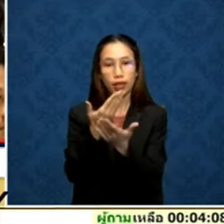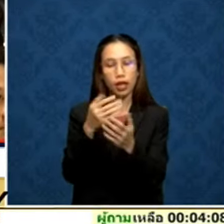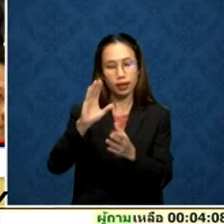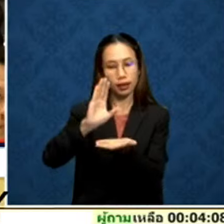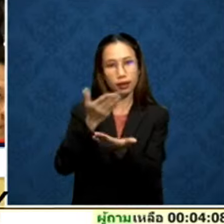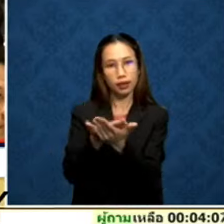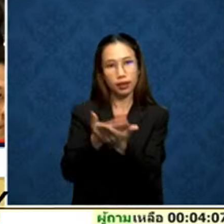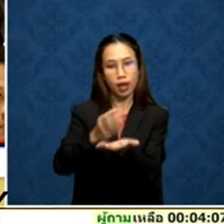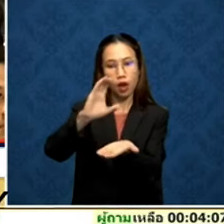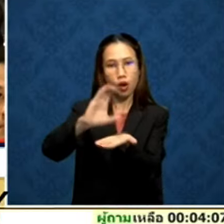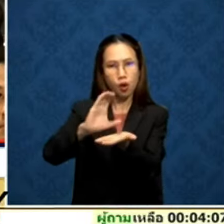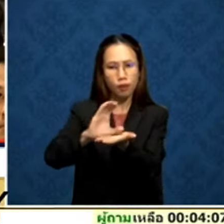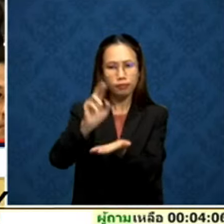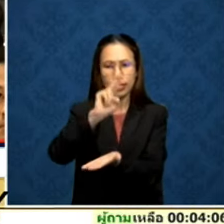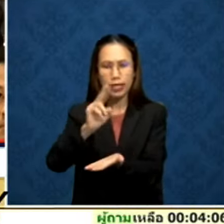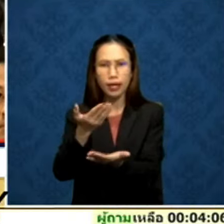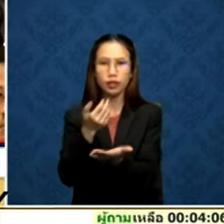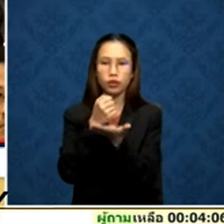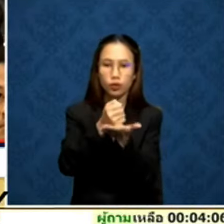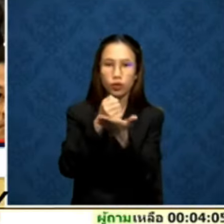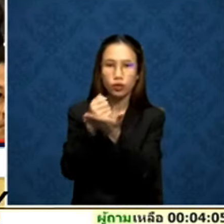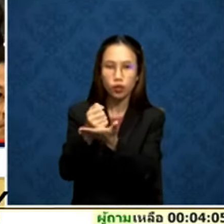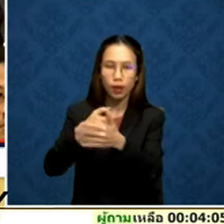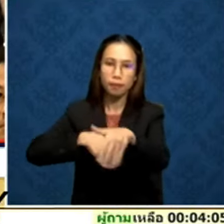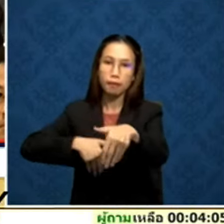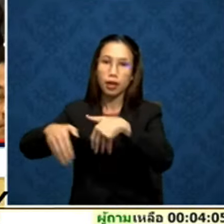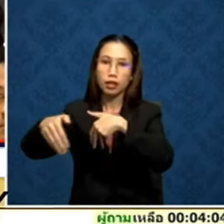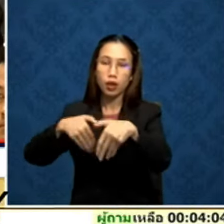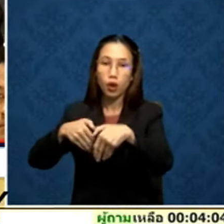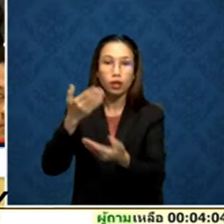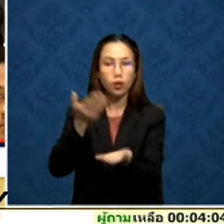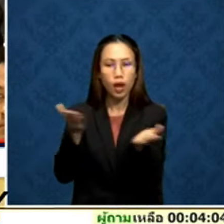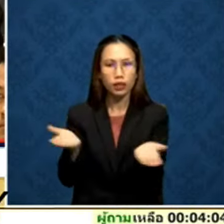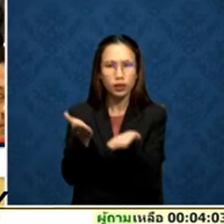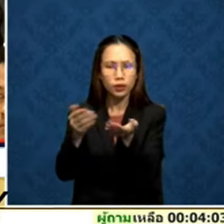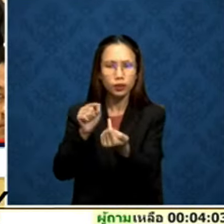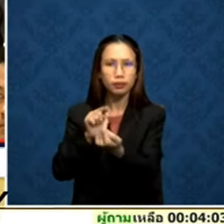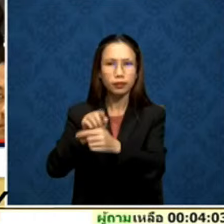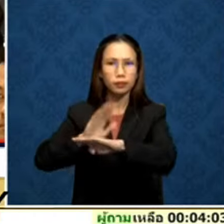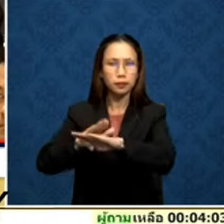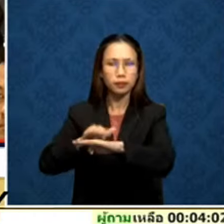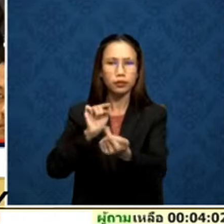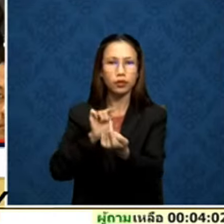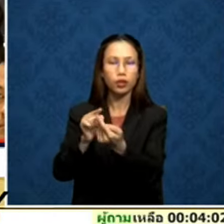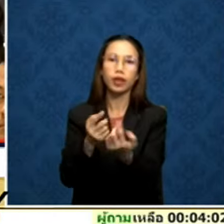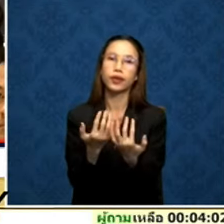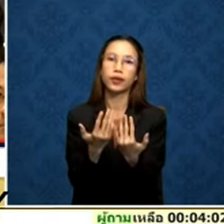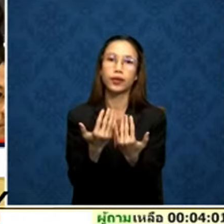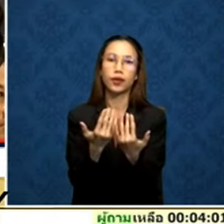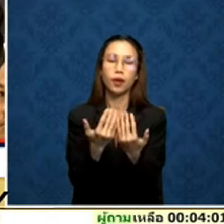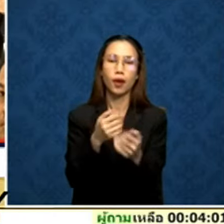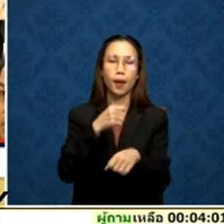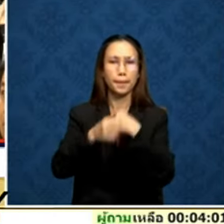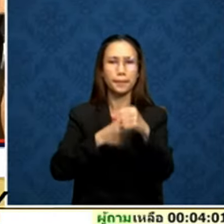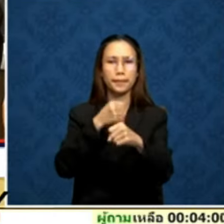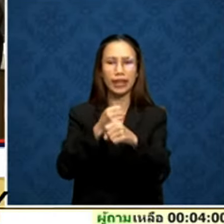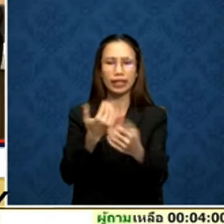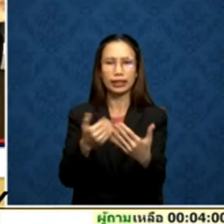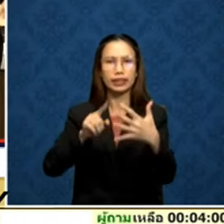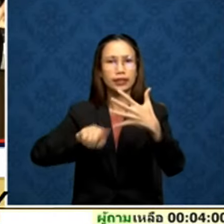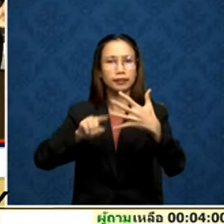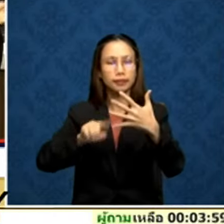จะช่วยเหลือเยียวยาเรื่องของค่าครองชีพไปก่อนหรือว่ามากระตุ้นตอนนี้ก่อนที่จะต้องรอไปจนถึงปลายปีนี้นะคะจริ